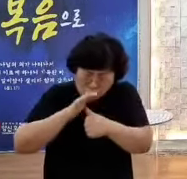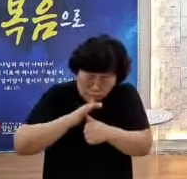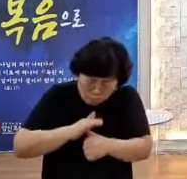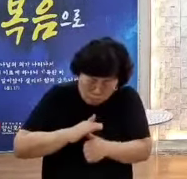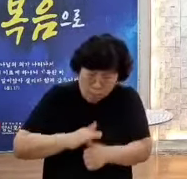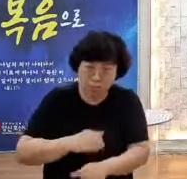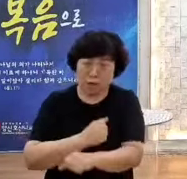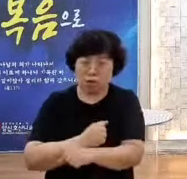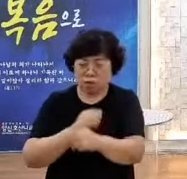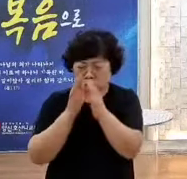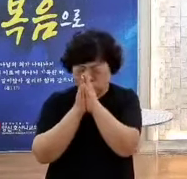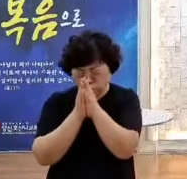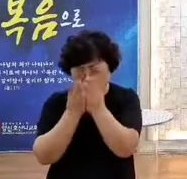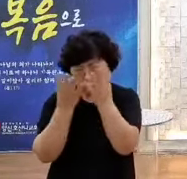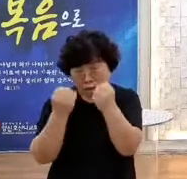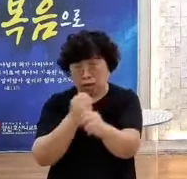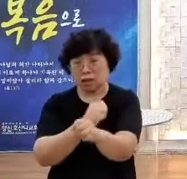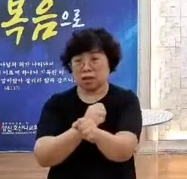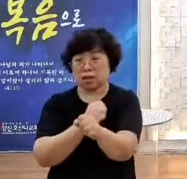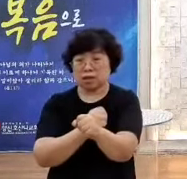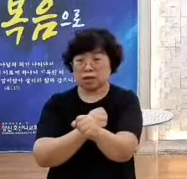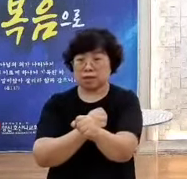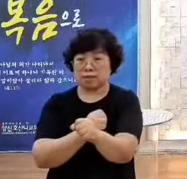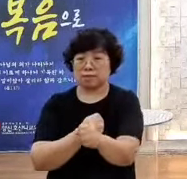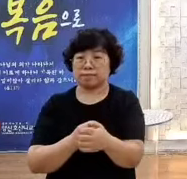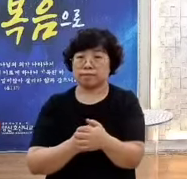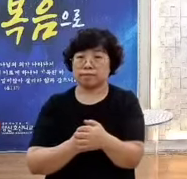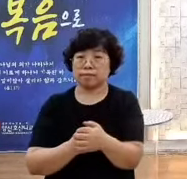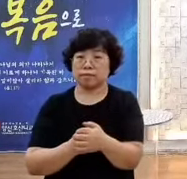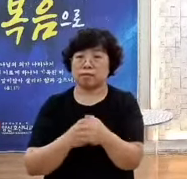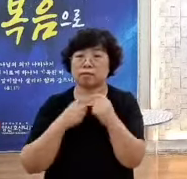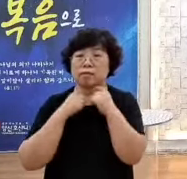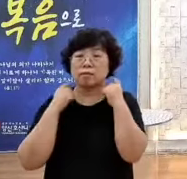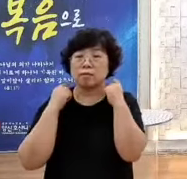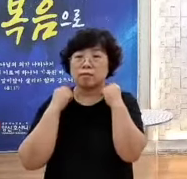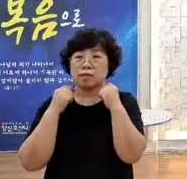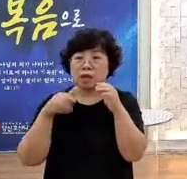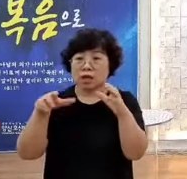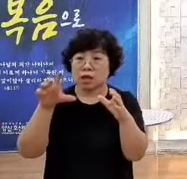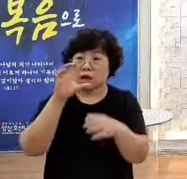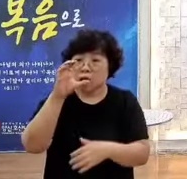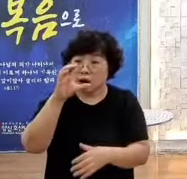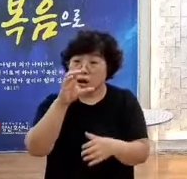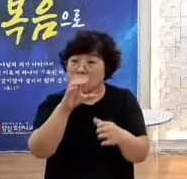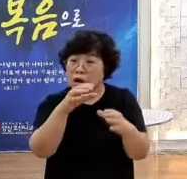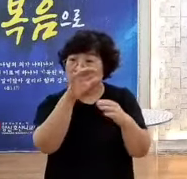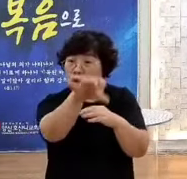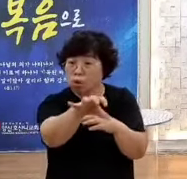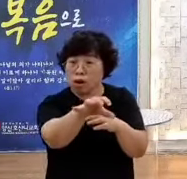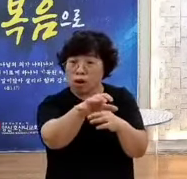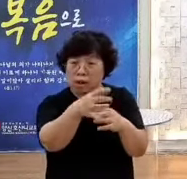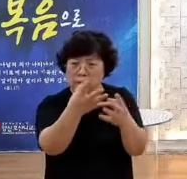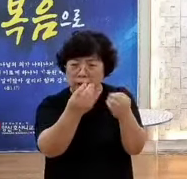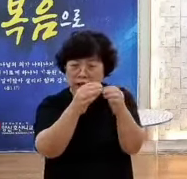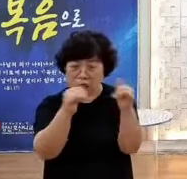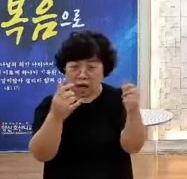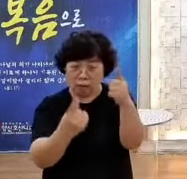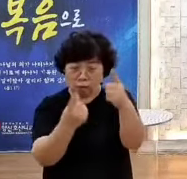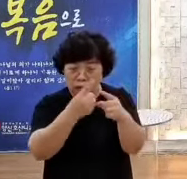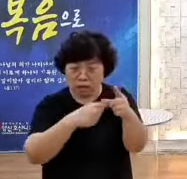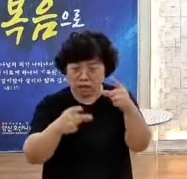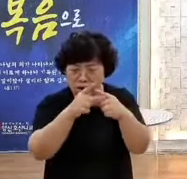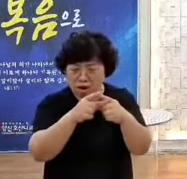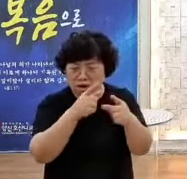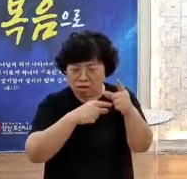많이. 그리고 성당에 있는 그 수많은 계단 있잖아요. 옛날에